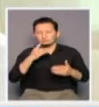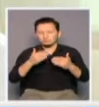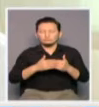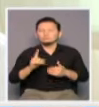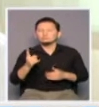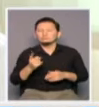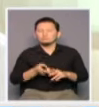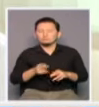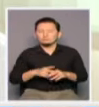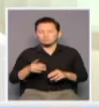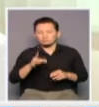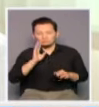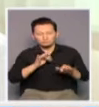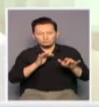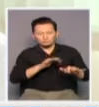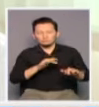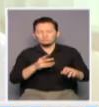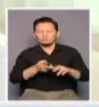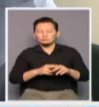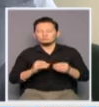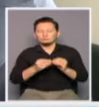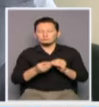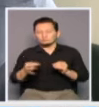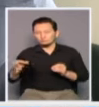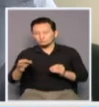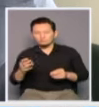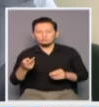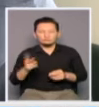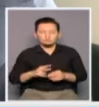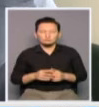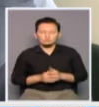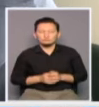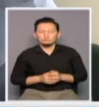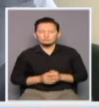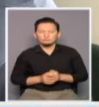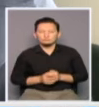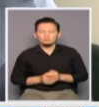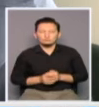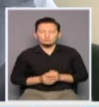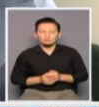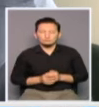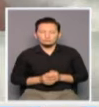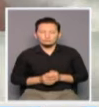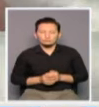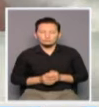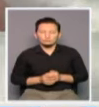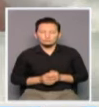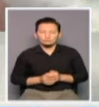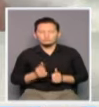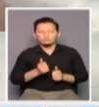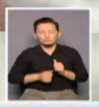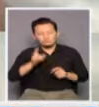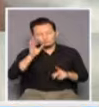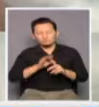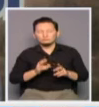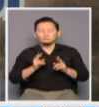что состояние реки Урал – единая проблема жителей двух областей, которые расположены вдоль ее берегов. Ежегодная цель данной экспедиции –